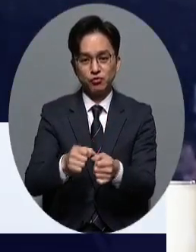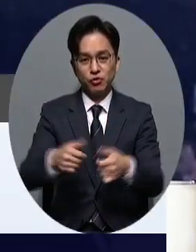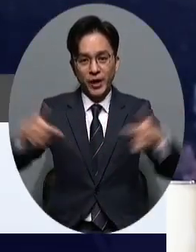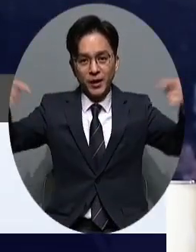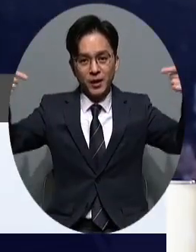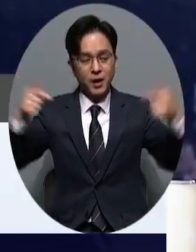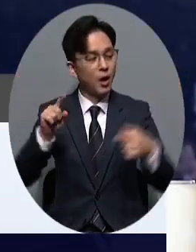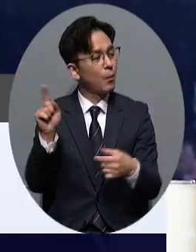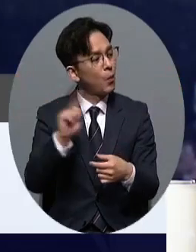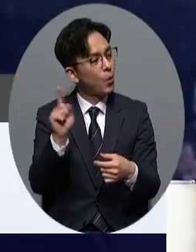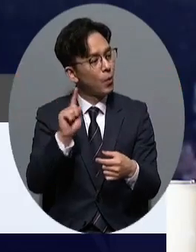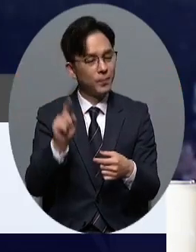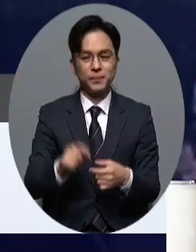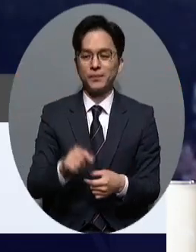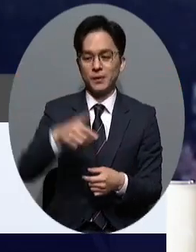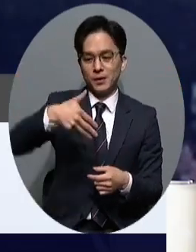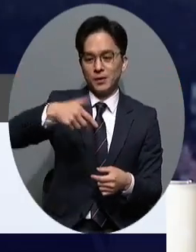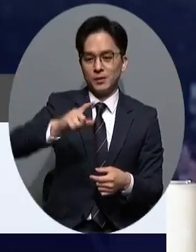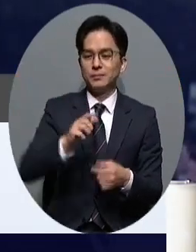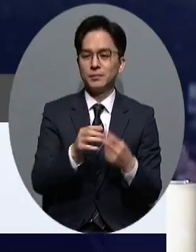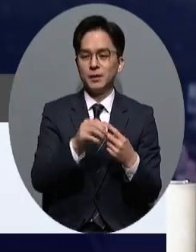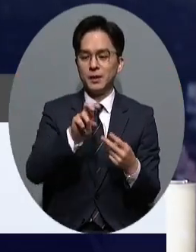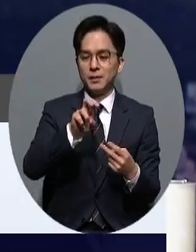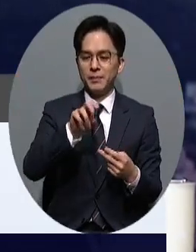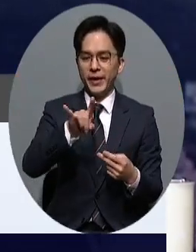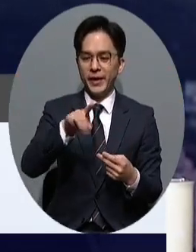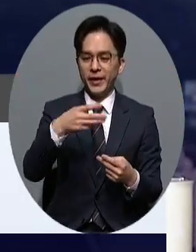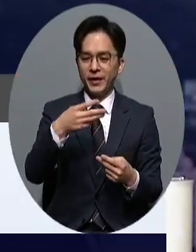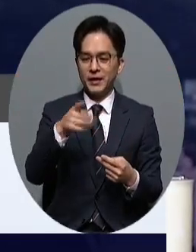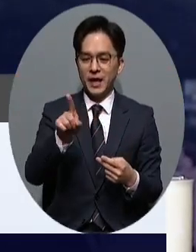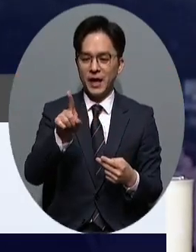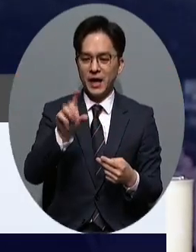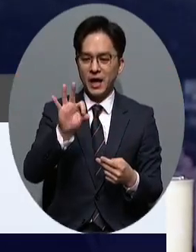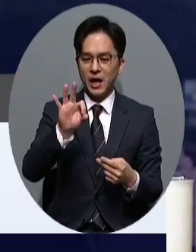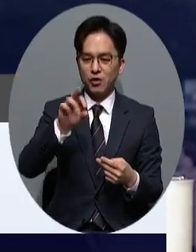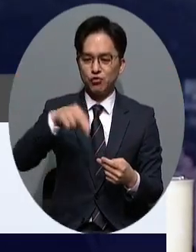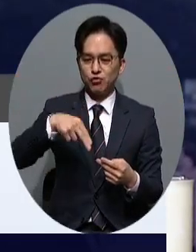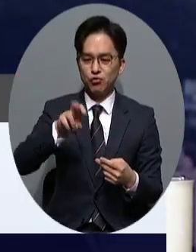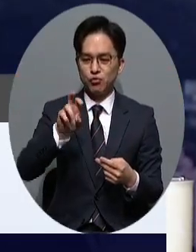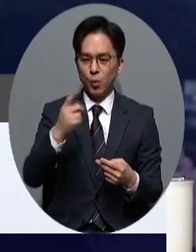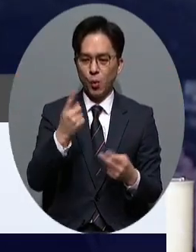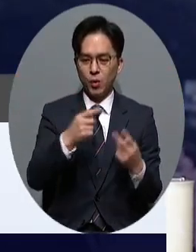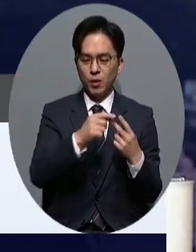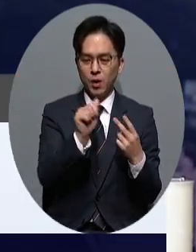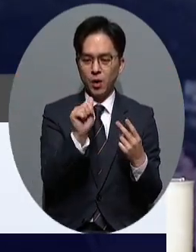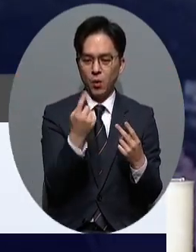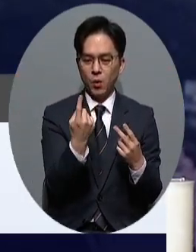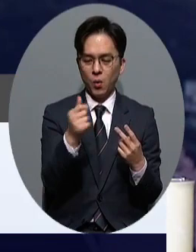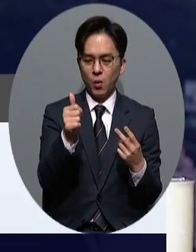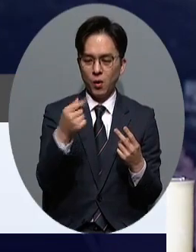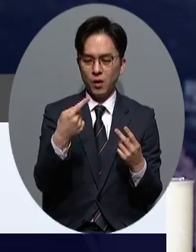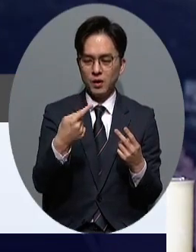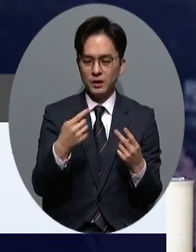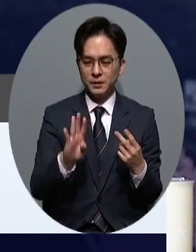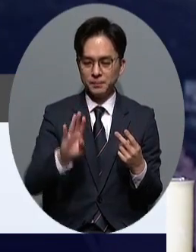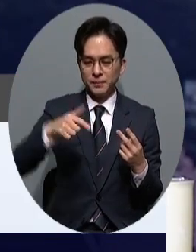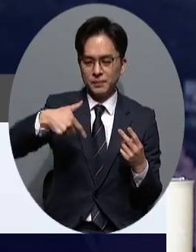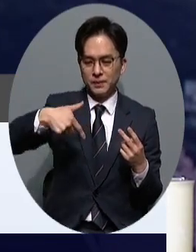아니라 메타니모 바이러스라든지 호흡기 세포융합 바이러스가 유행을 하고 있어요. 그러니까 이런 바이러스들의 노출이 되게